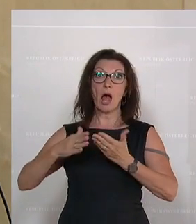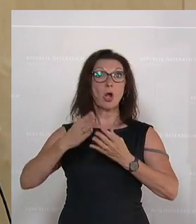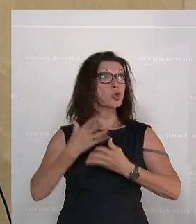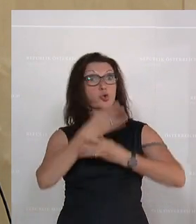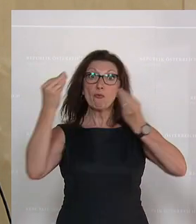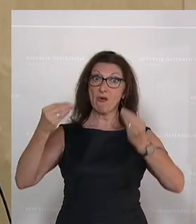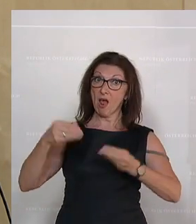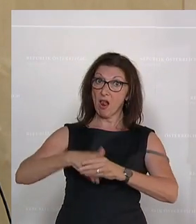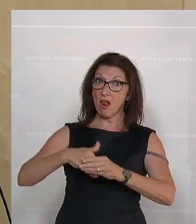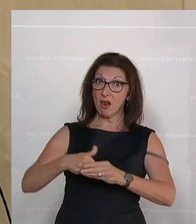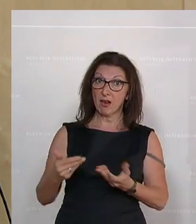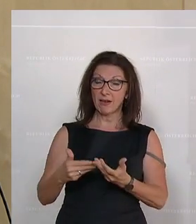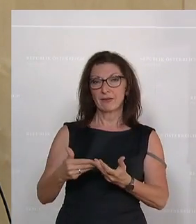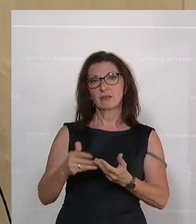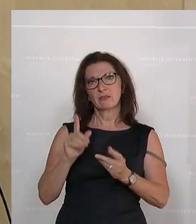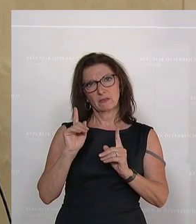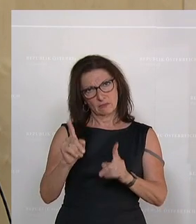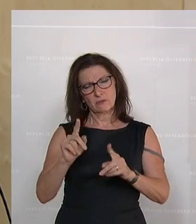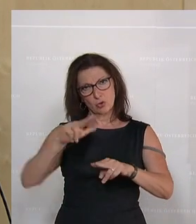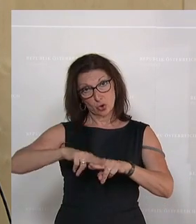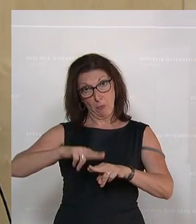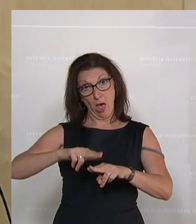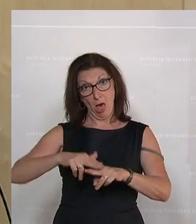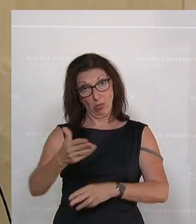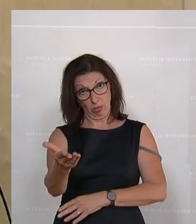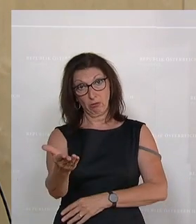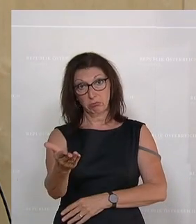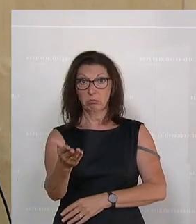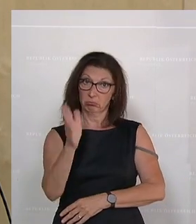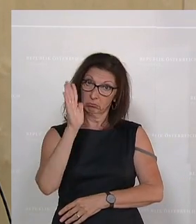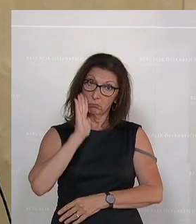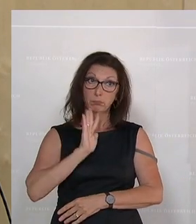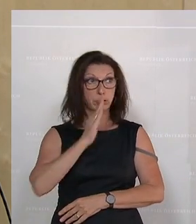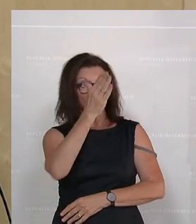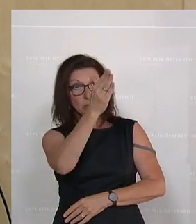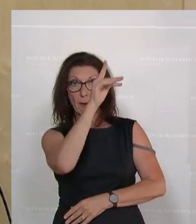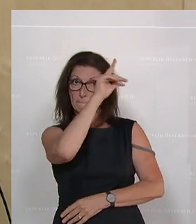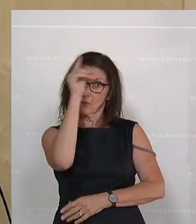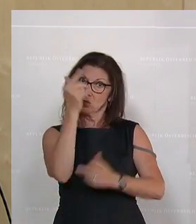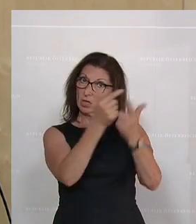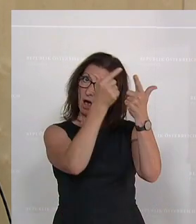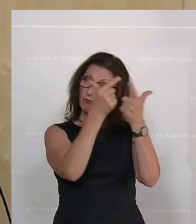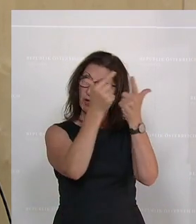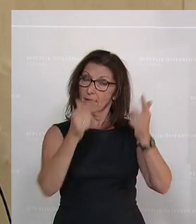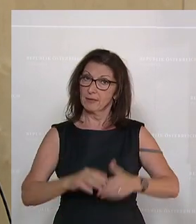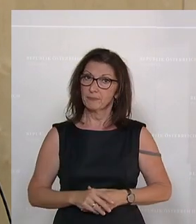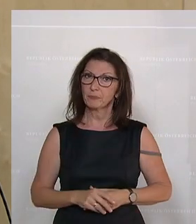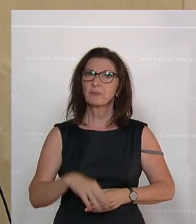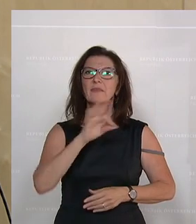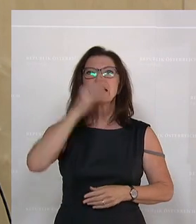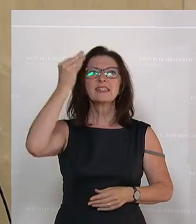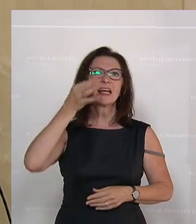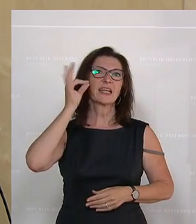das muss man glaube ich dann später den menschen in diesem land auch erklären können meine sehr geehrten damen und herren die